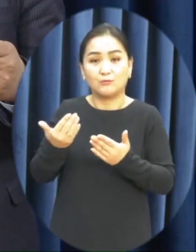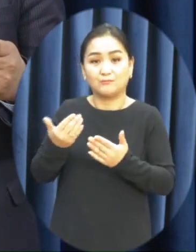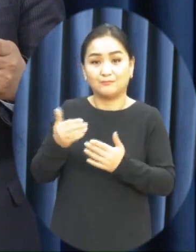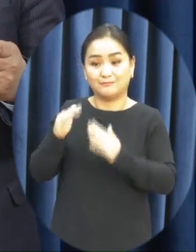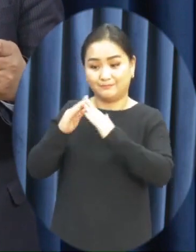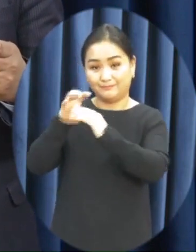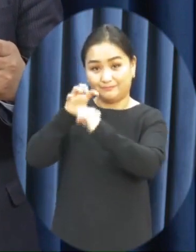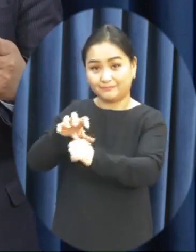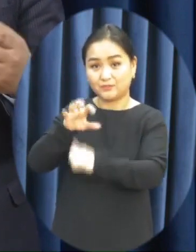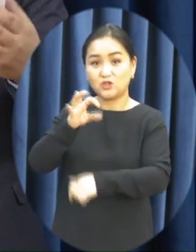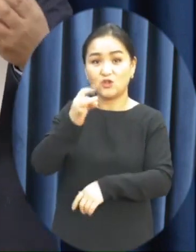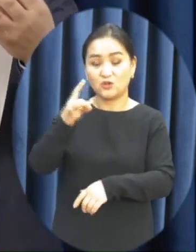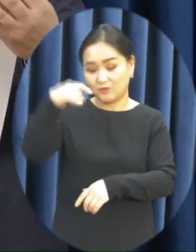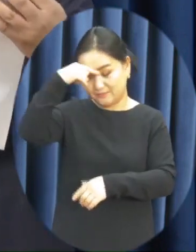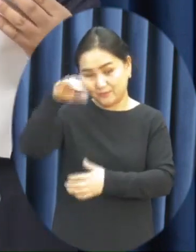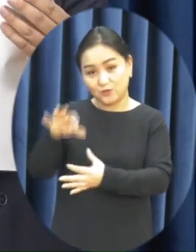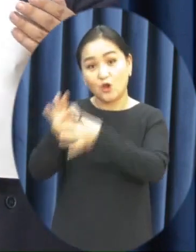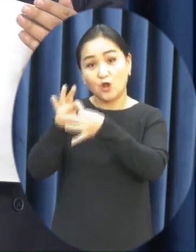ཁུག ཁལ ཁལ ཁུག ཁུགས